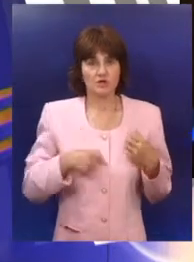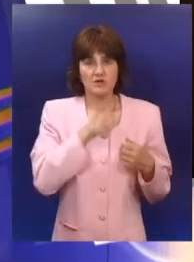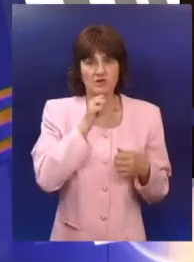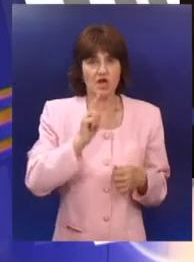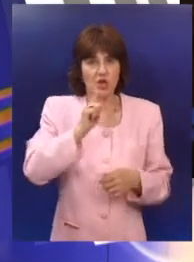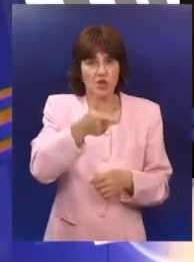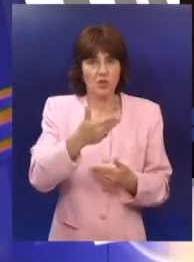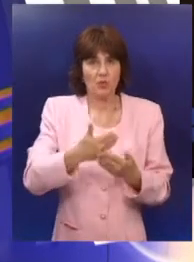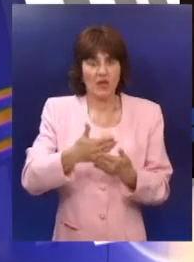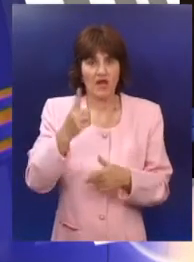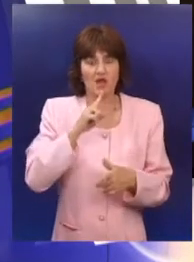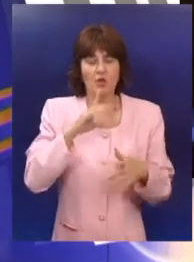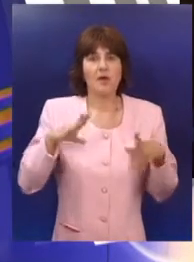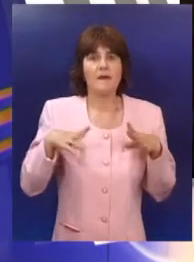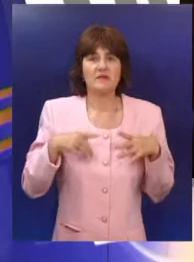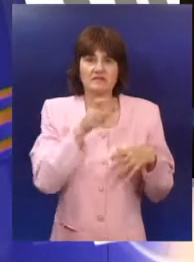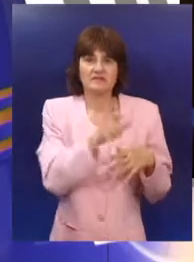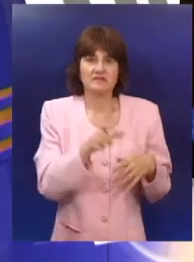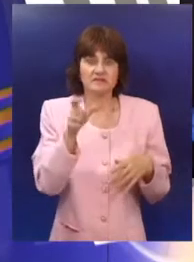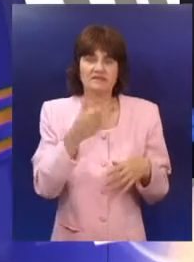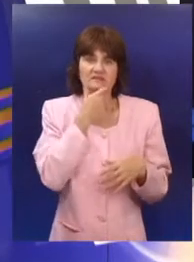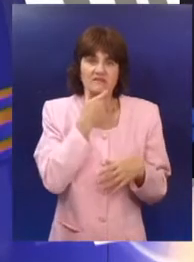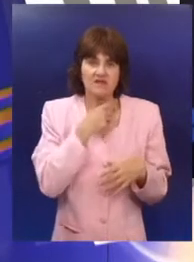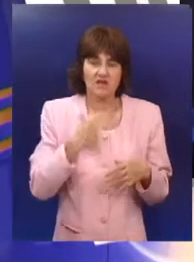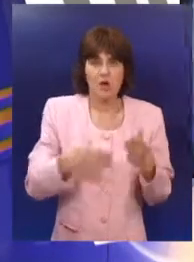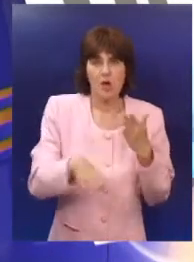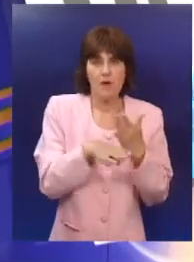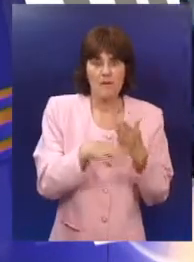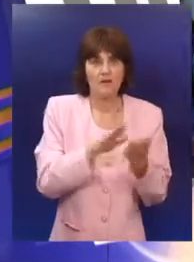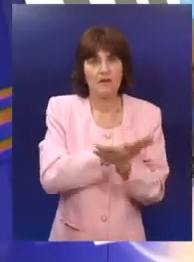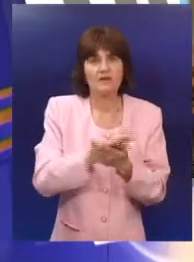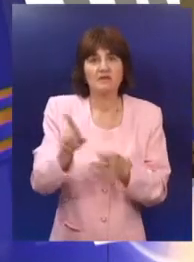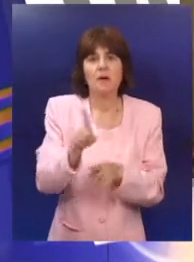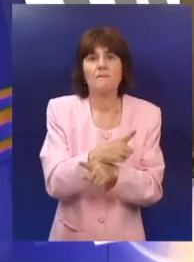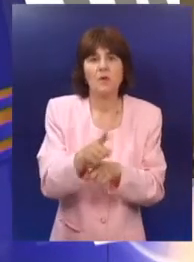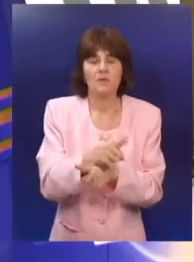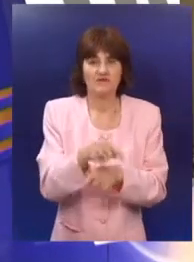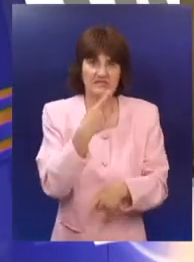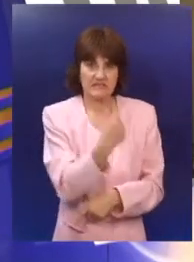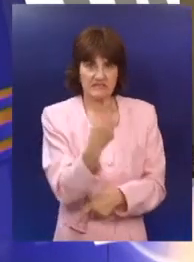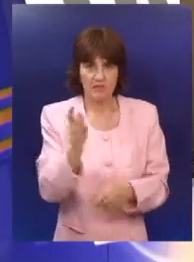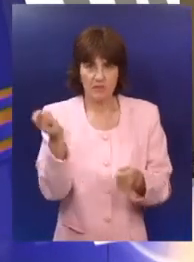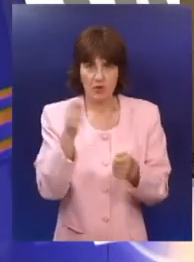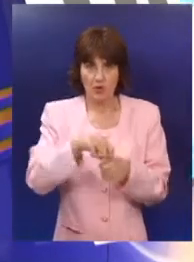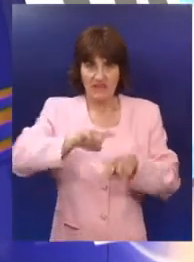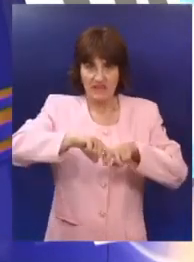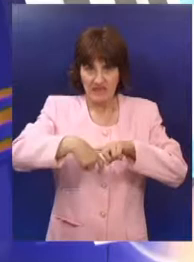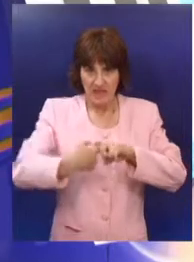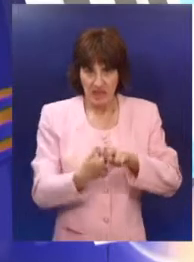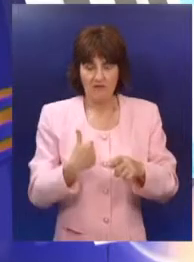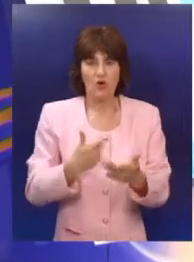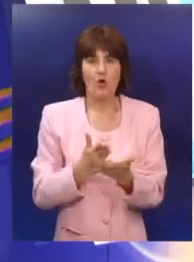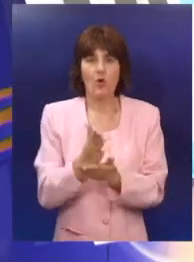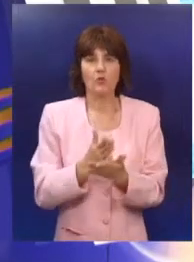Subotica je drugi grad u zemlji koji je penzionerima ponudio usluge besplatnih popravki po kući. Penzioneri treba da kupe delove za popravku,